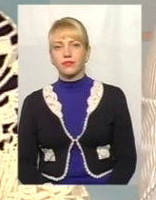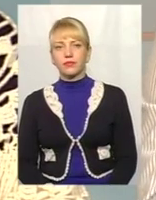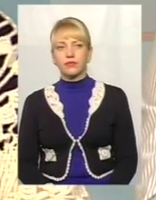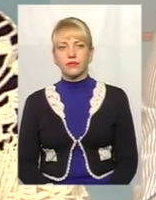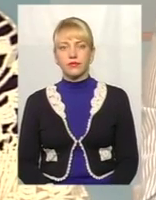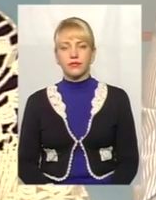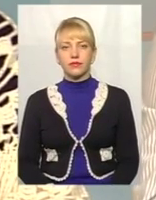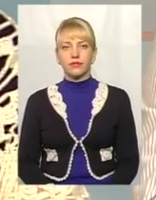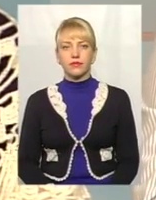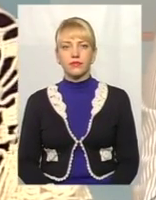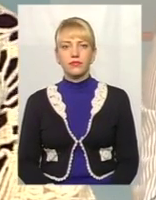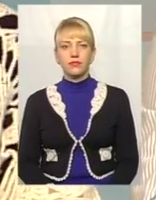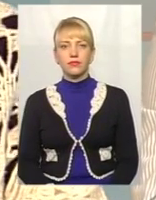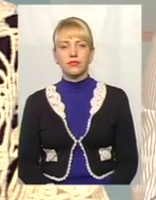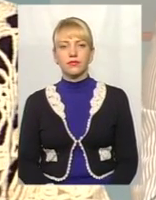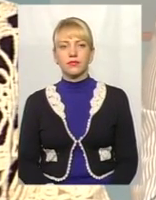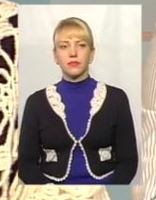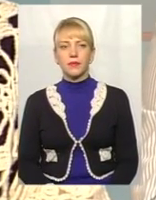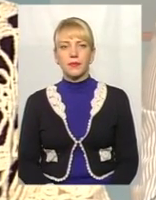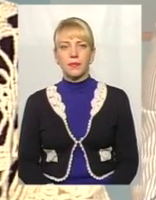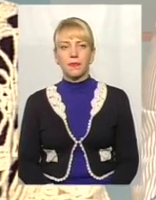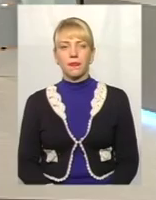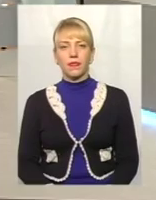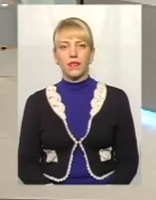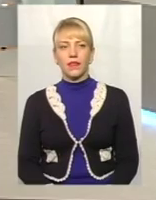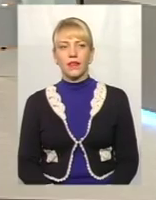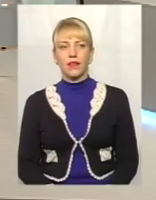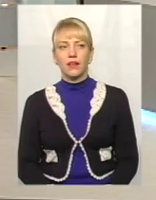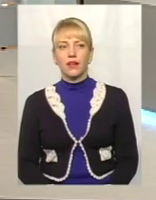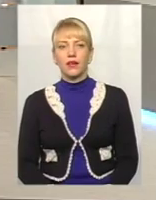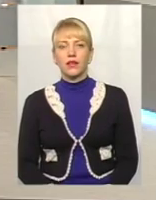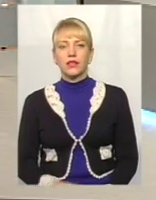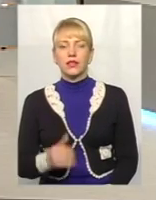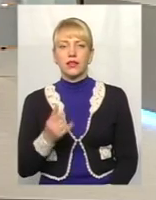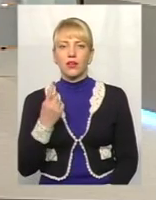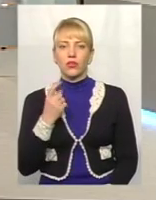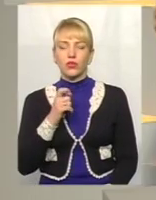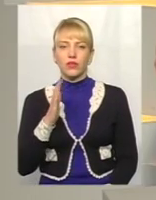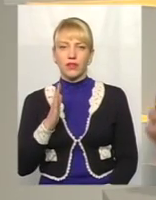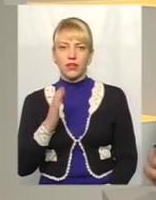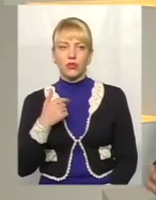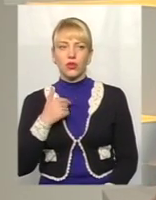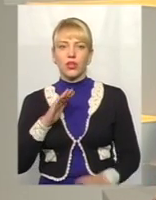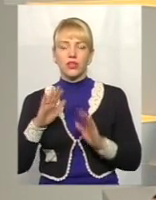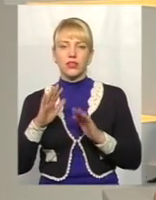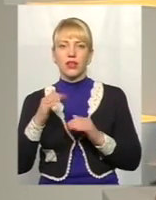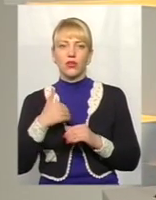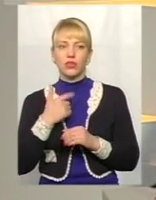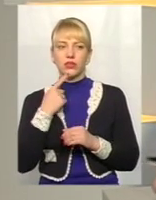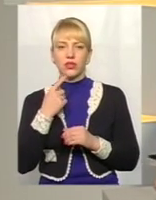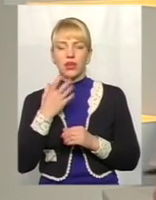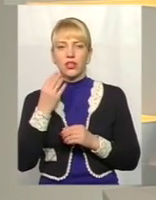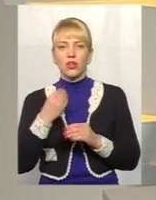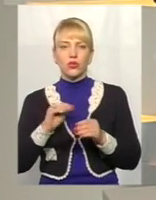питання окремо. Ага, зараз одну хвилинку. Мені просто режисер хоче сказати, що нам наш слухач ще